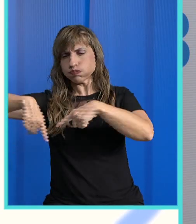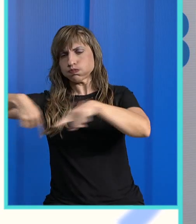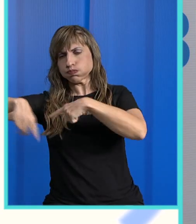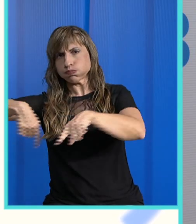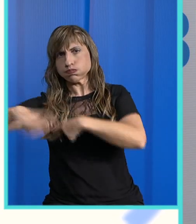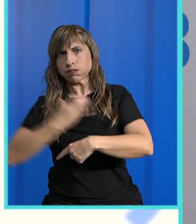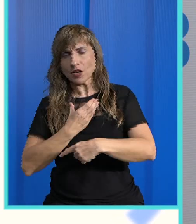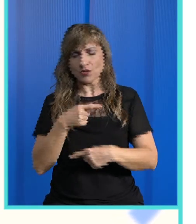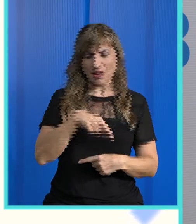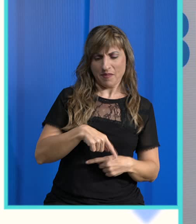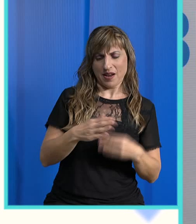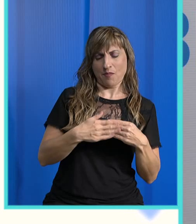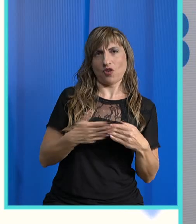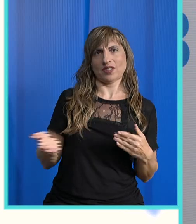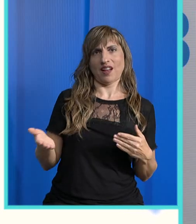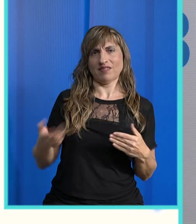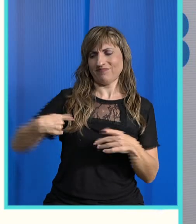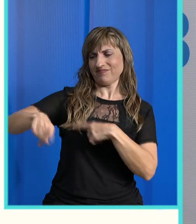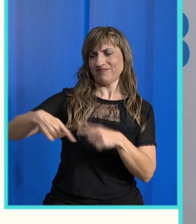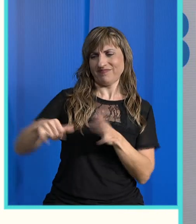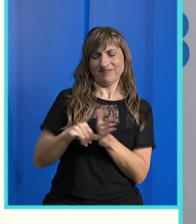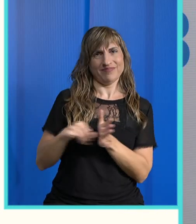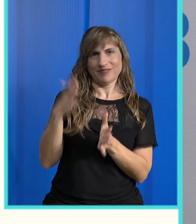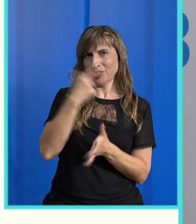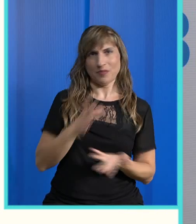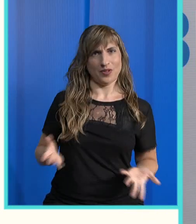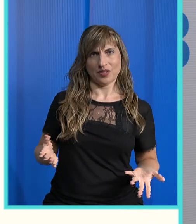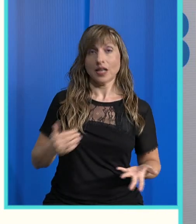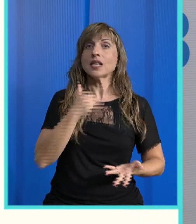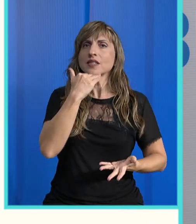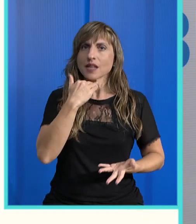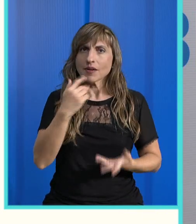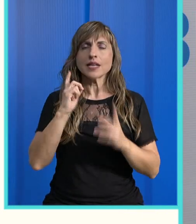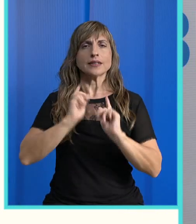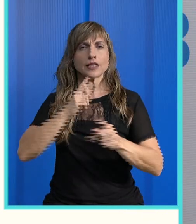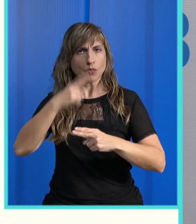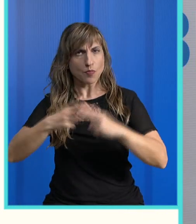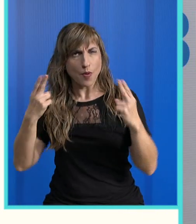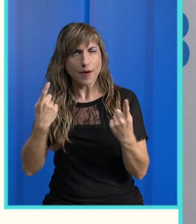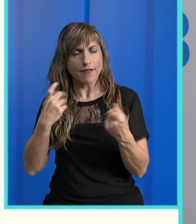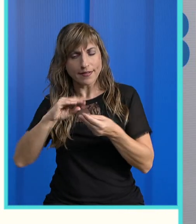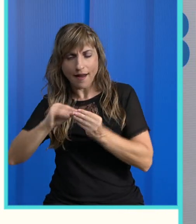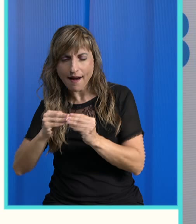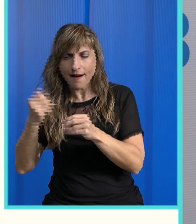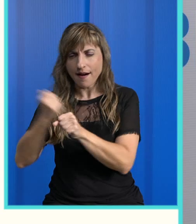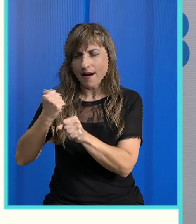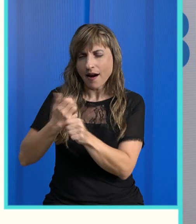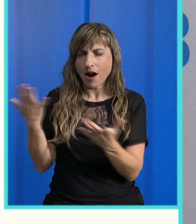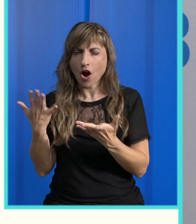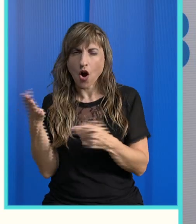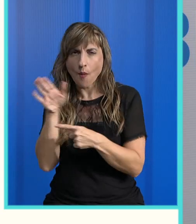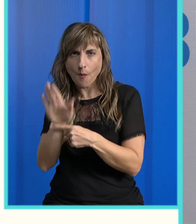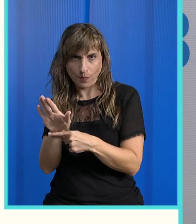'Ajuntament i de la plaça La Vila. Repeteixo, sent molt conscients que s'ha de resoldre el tema del transport públic que ja ho estem treballant i tenim més o menys alguna